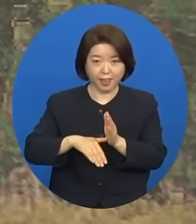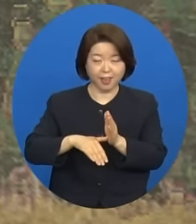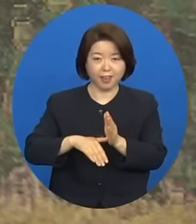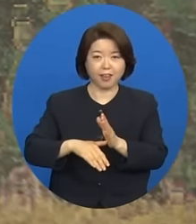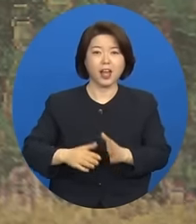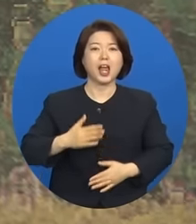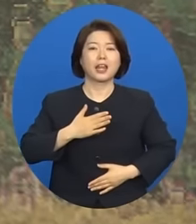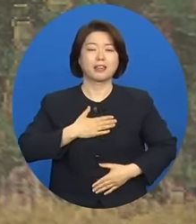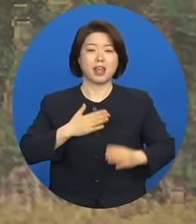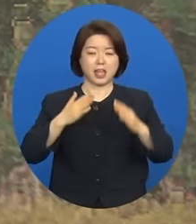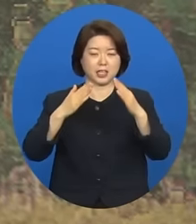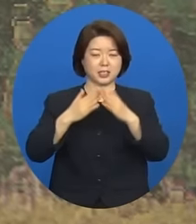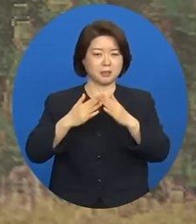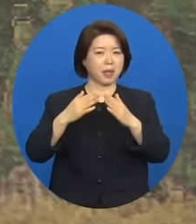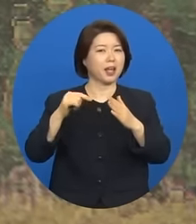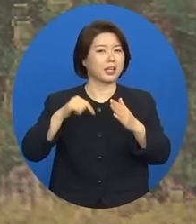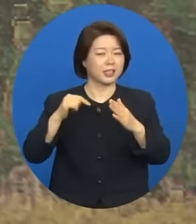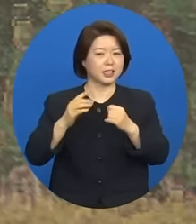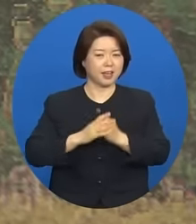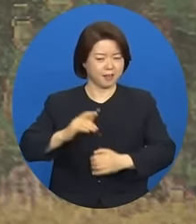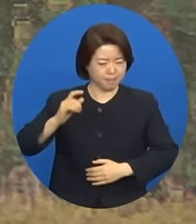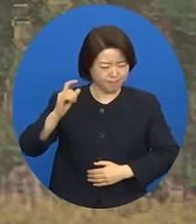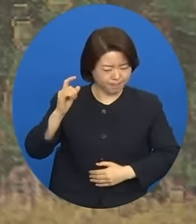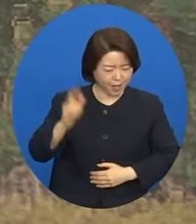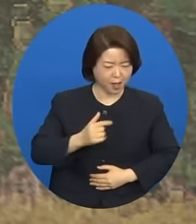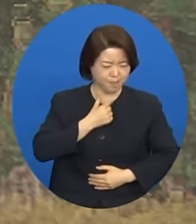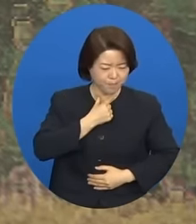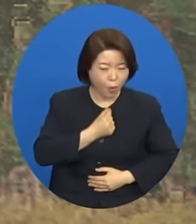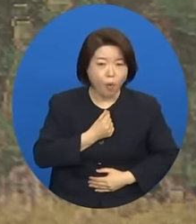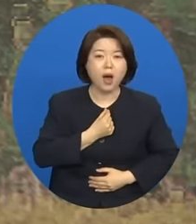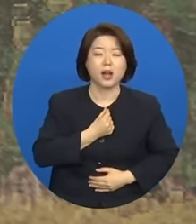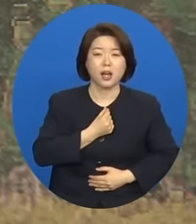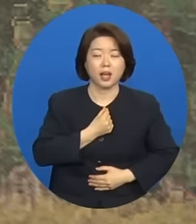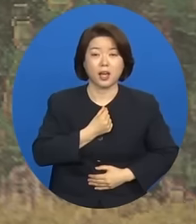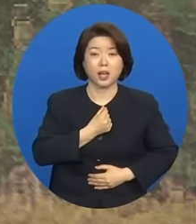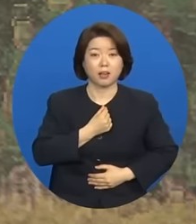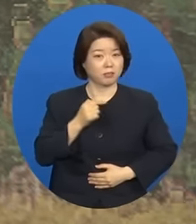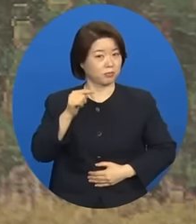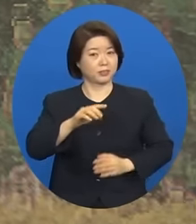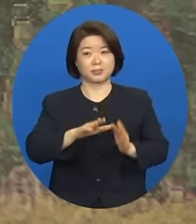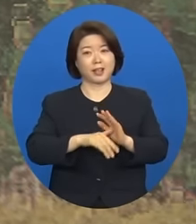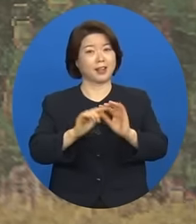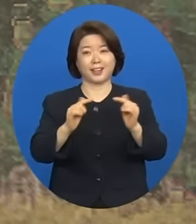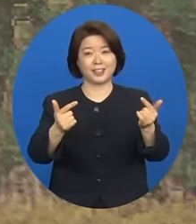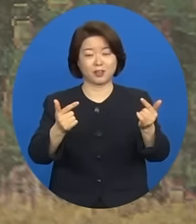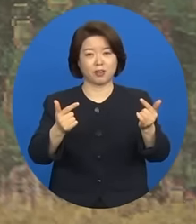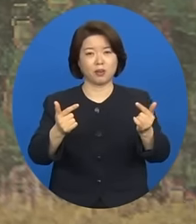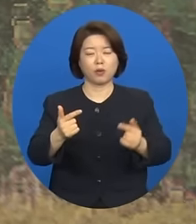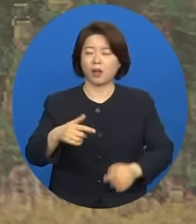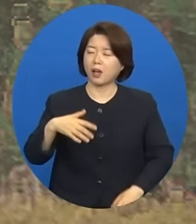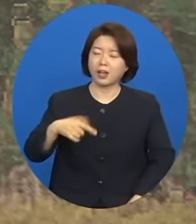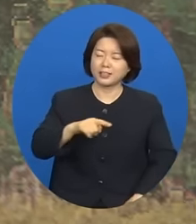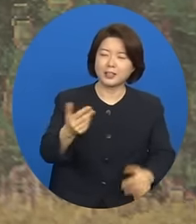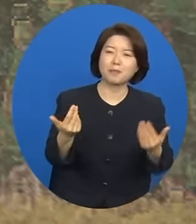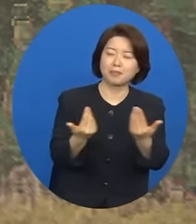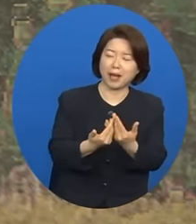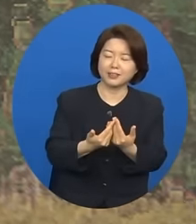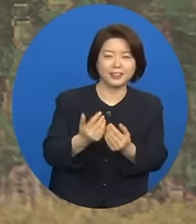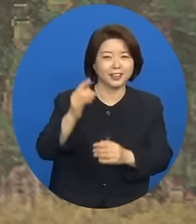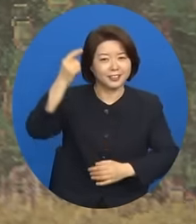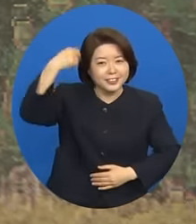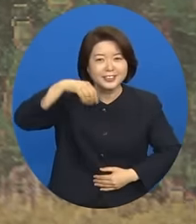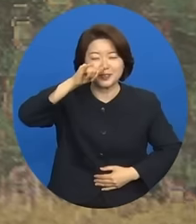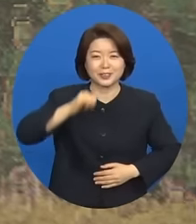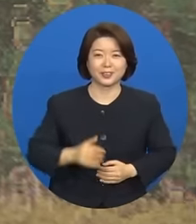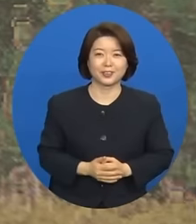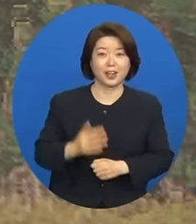내 집에 대한 갈망이 세면 셀수록 아직 그때는 아닌 것입니다. 이게 굉장히 역설인 겁니다. 여러분 하나님은요 참